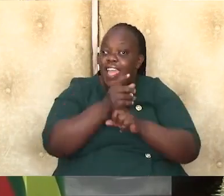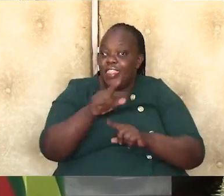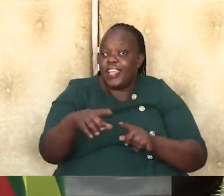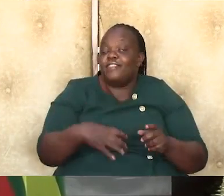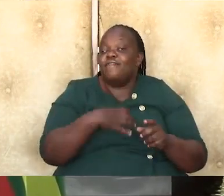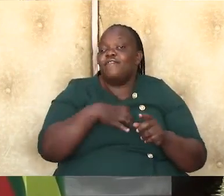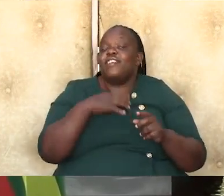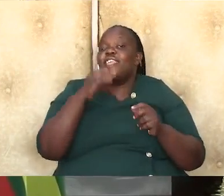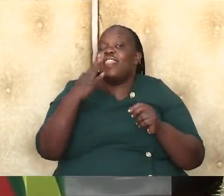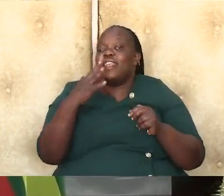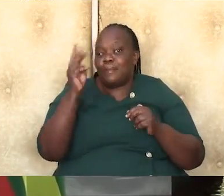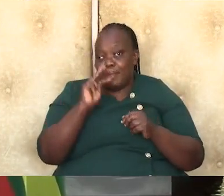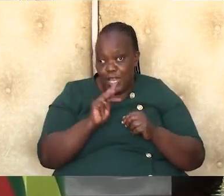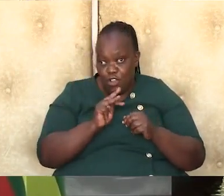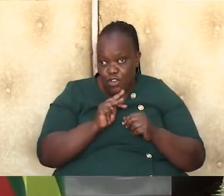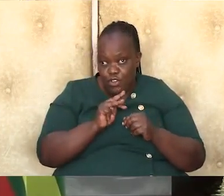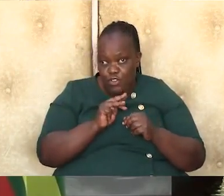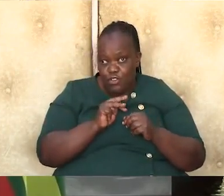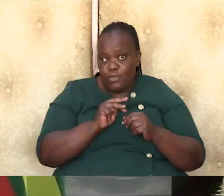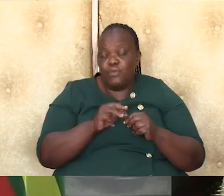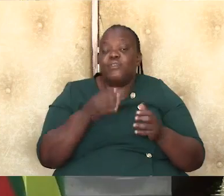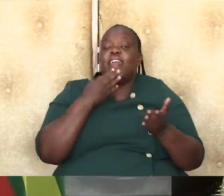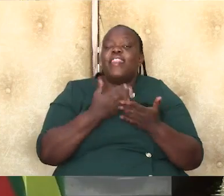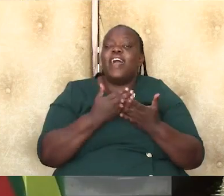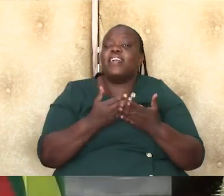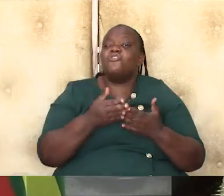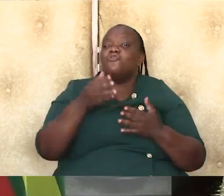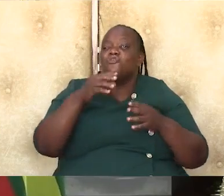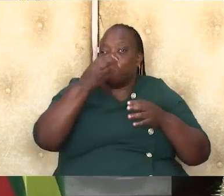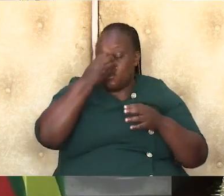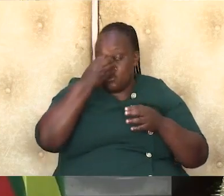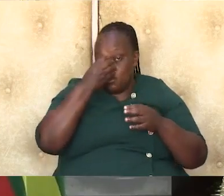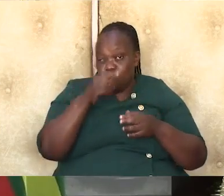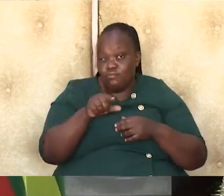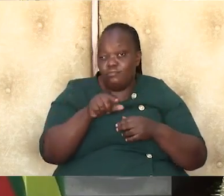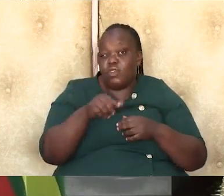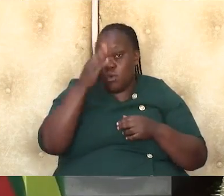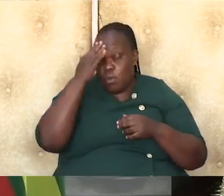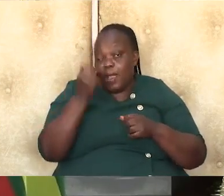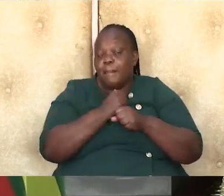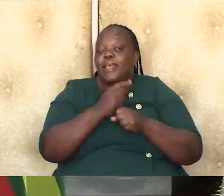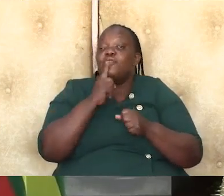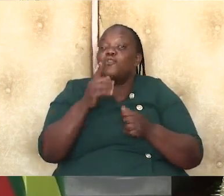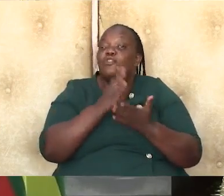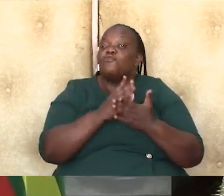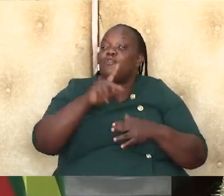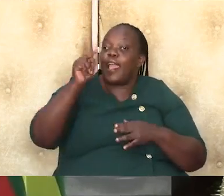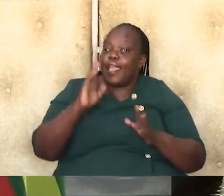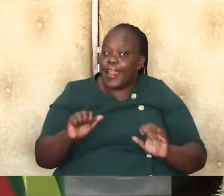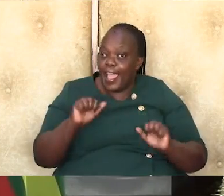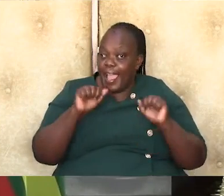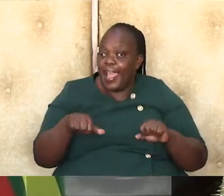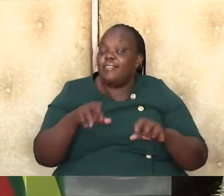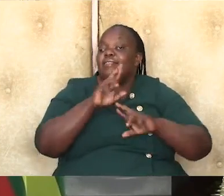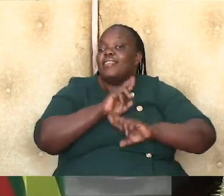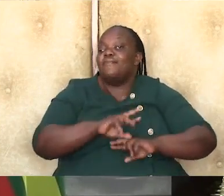nje milioni 3, na tunashukuru sana Mheshimiwa William Ruto kwa sababu ya kuhakikisha kwamba Wakenya wanaweza kupata afueni